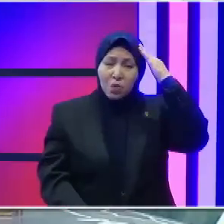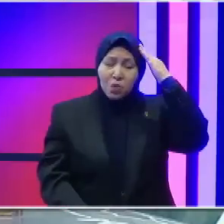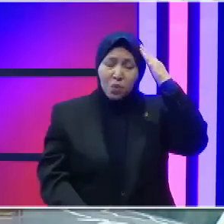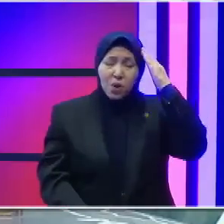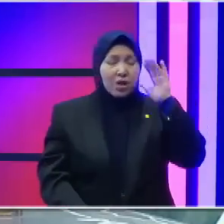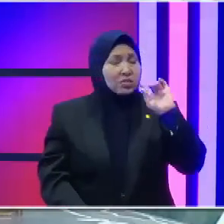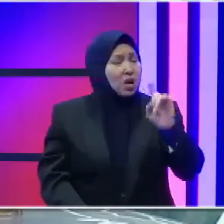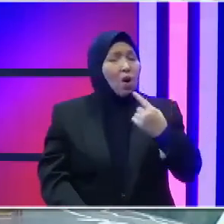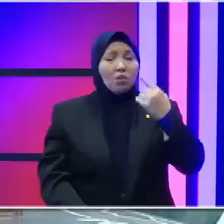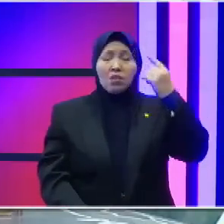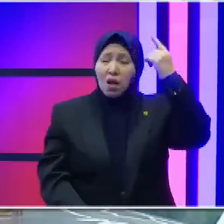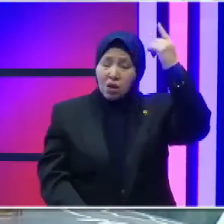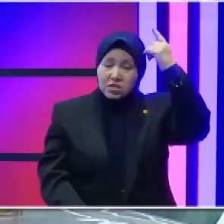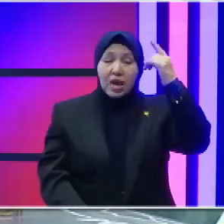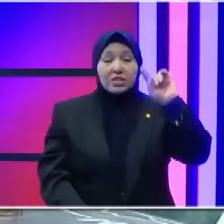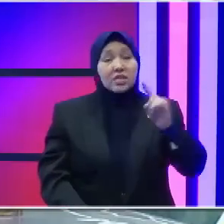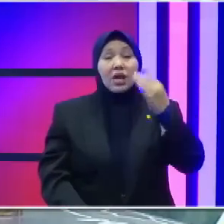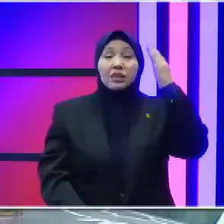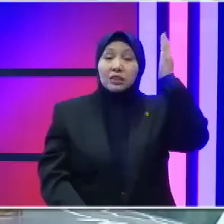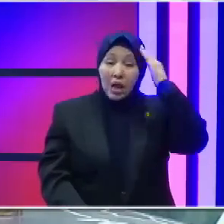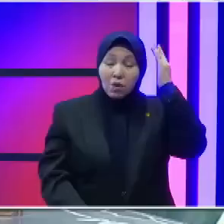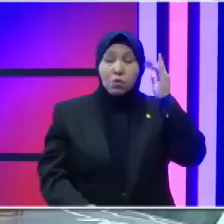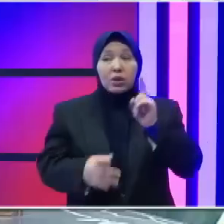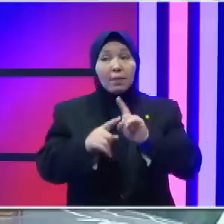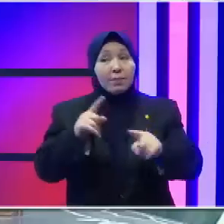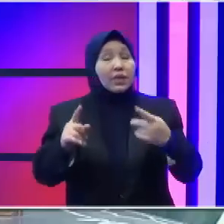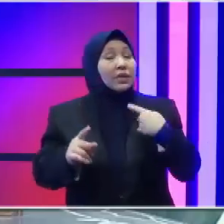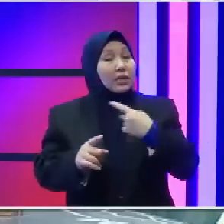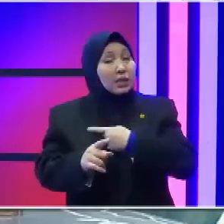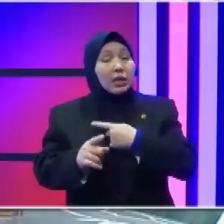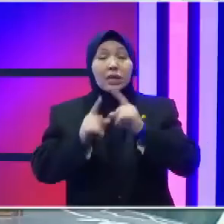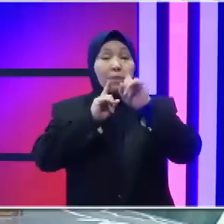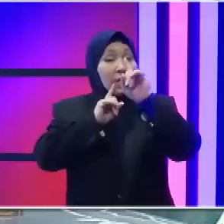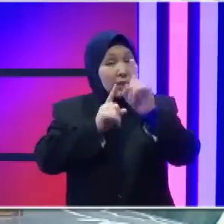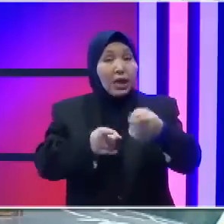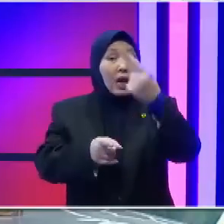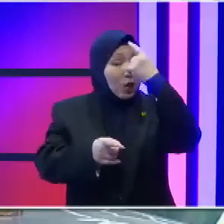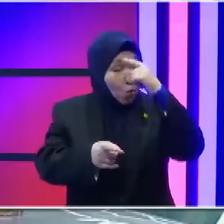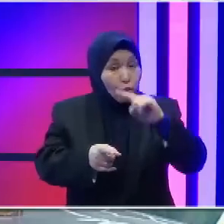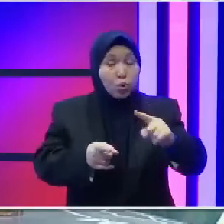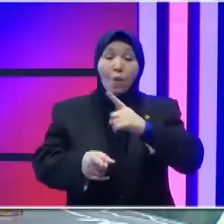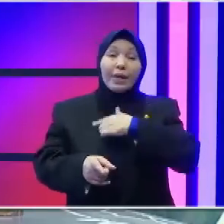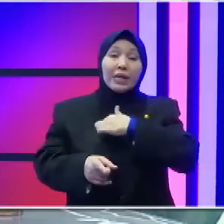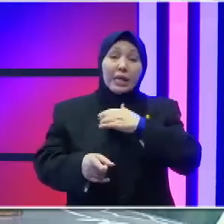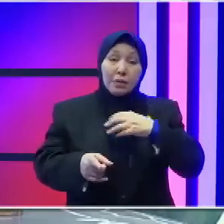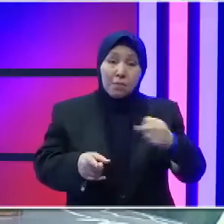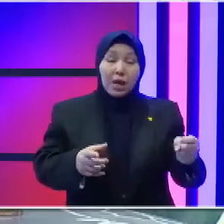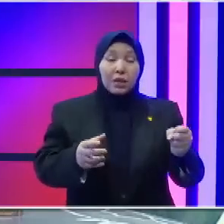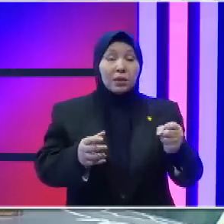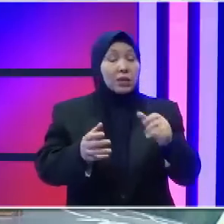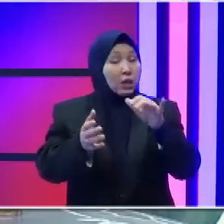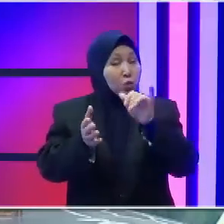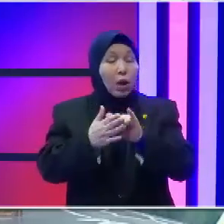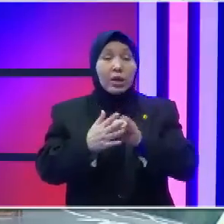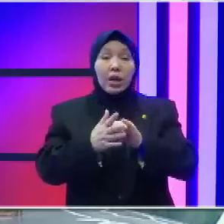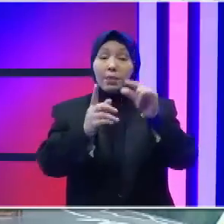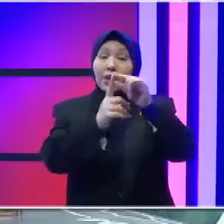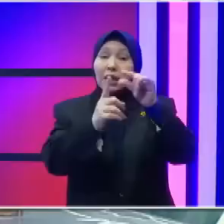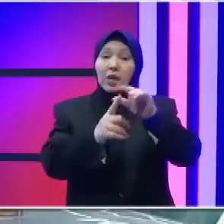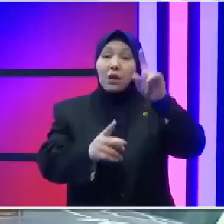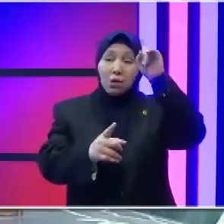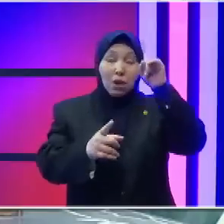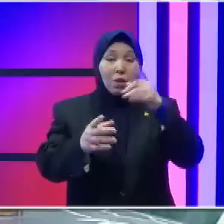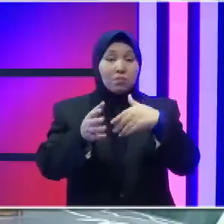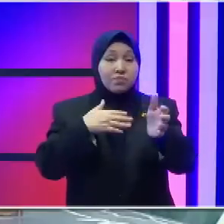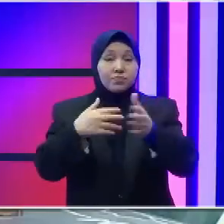yang mengetahui maknanya. Tapi tetapi kita diperintahkan untuk beriman dengannya bahawa ia adalah kalamullah. Walaupun tak